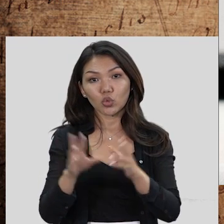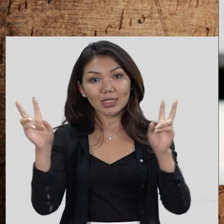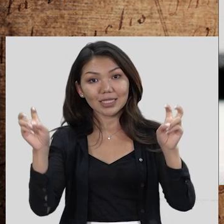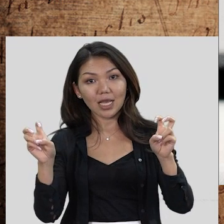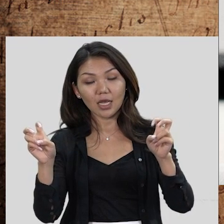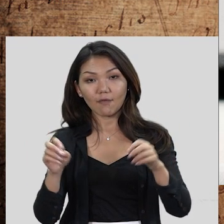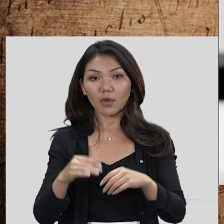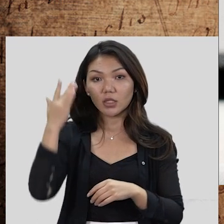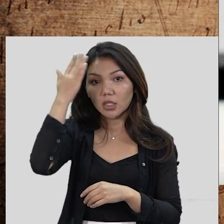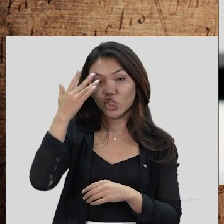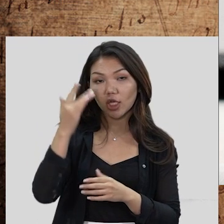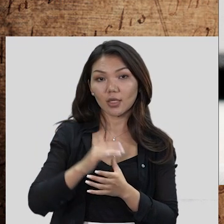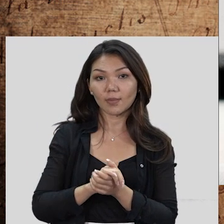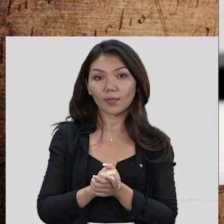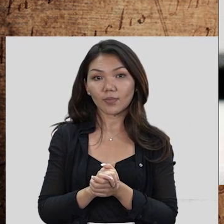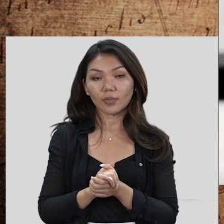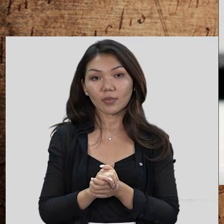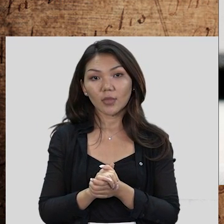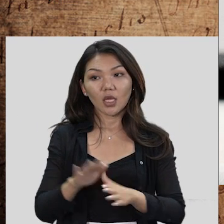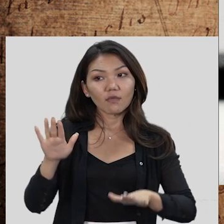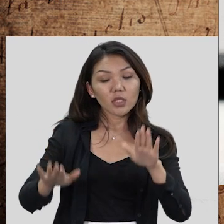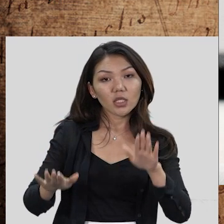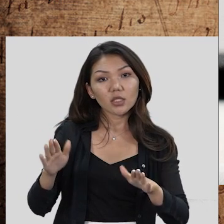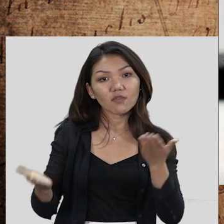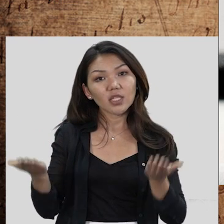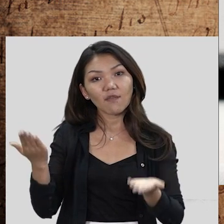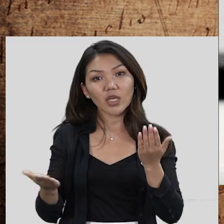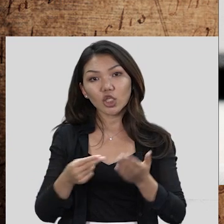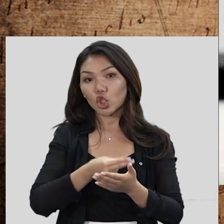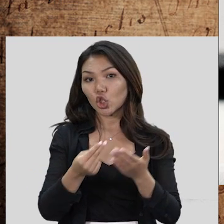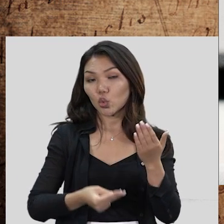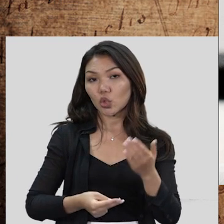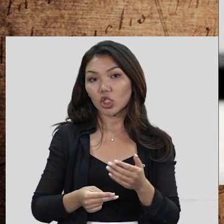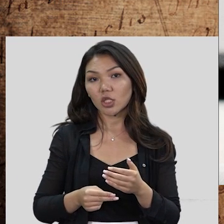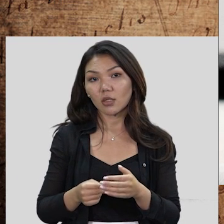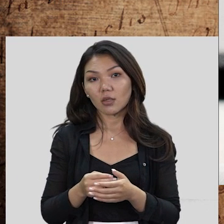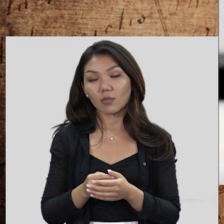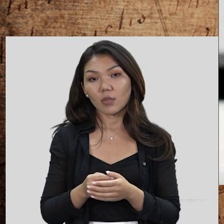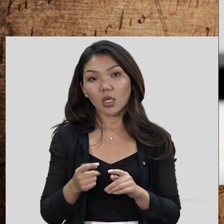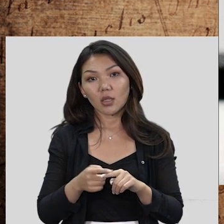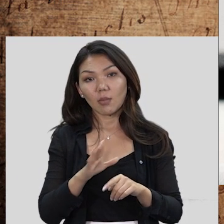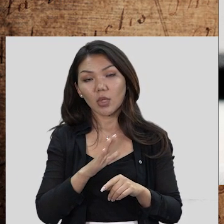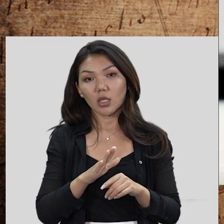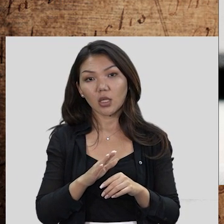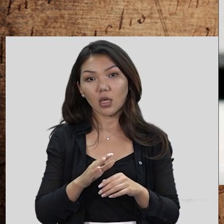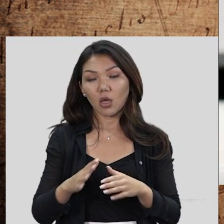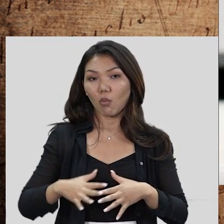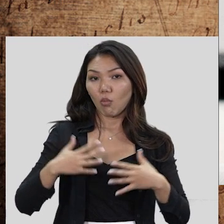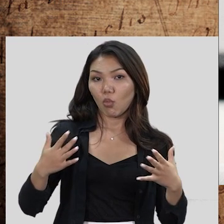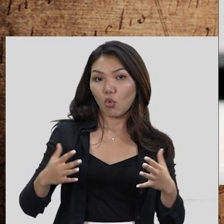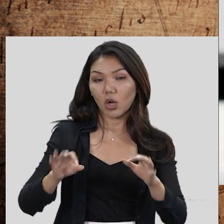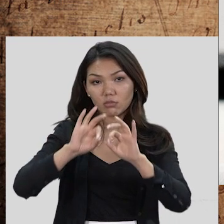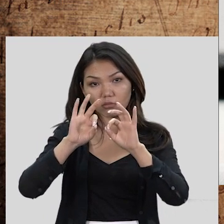или иного значения по сравнению с рисуночные письмом это было более совершенная письменность в которой и диаграммы обозначали не